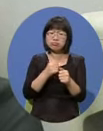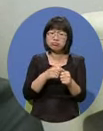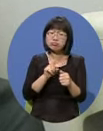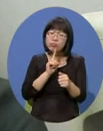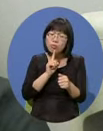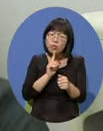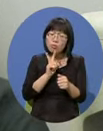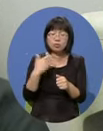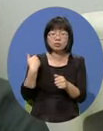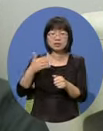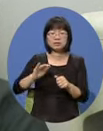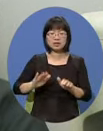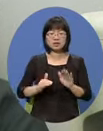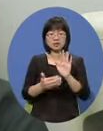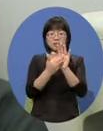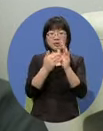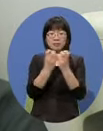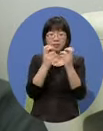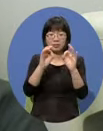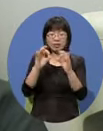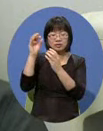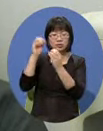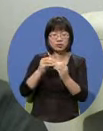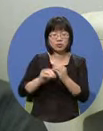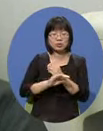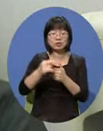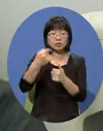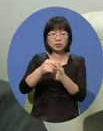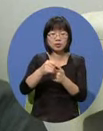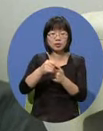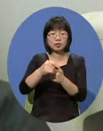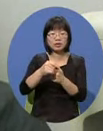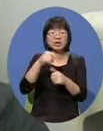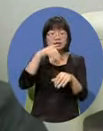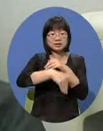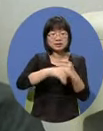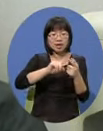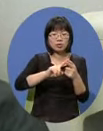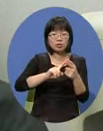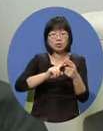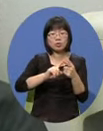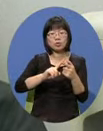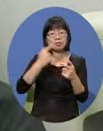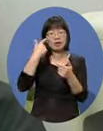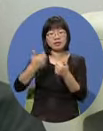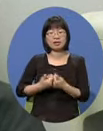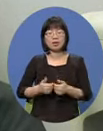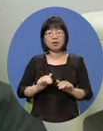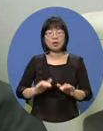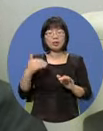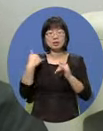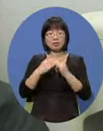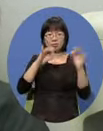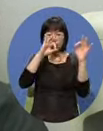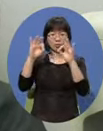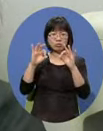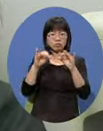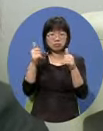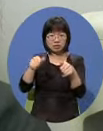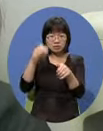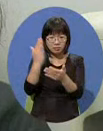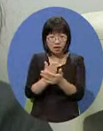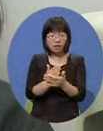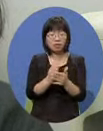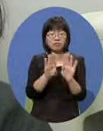그 예방법들이 저희가 알고 있는 전통적인 우리의 교육 방식의 어른의 예절하고는 완전 반대예요. 모르는 사람을 보고 인사하지 말아라, 문